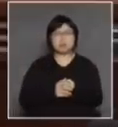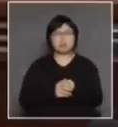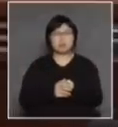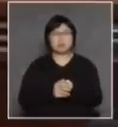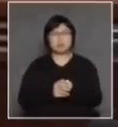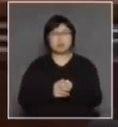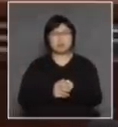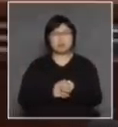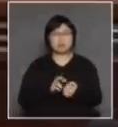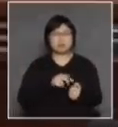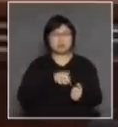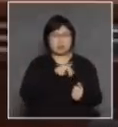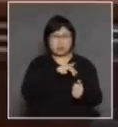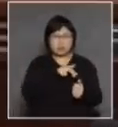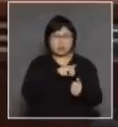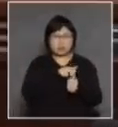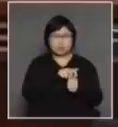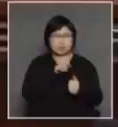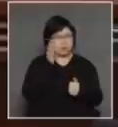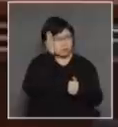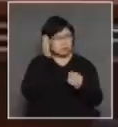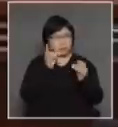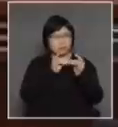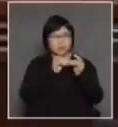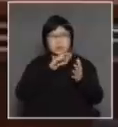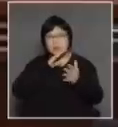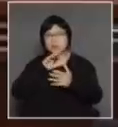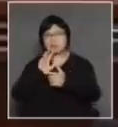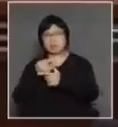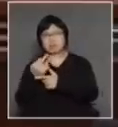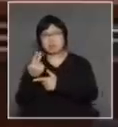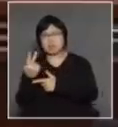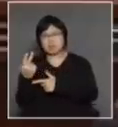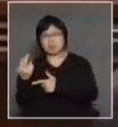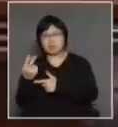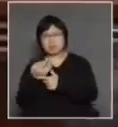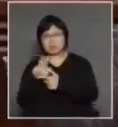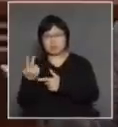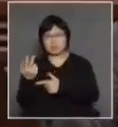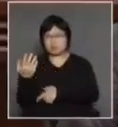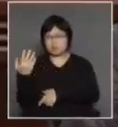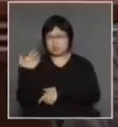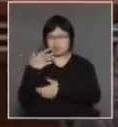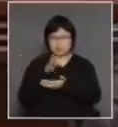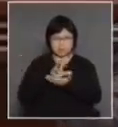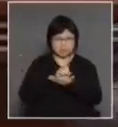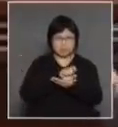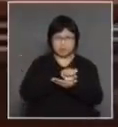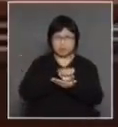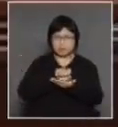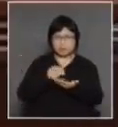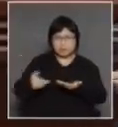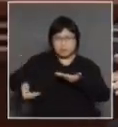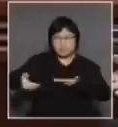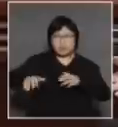這個護養宿位咧係要等到32個月。嗱，呢啲數字咧就同往年比較咧。是差不多的，即是